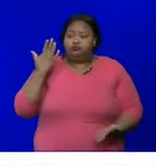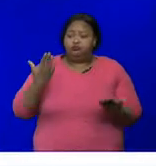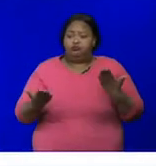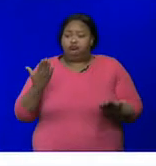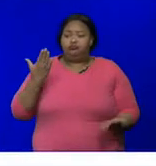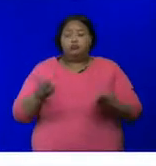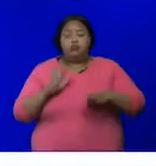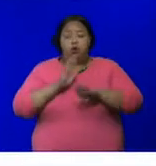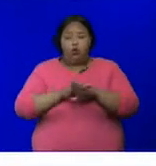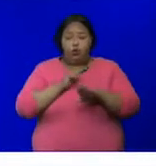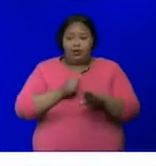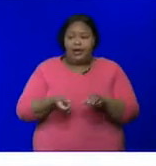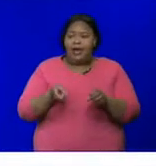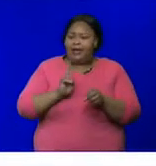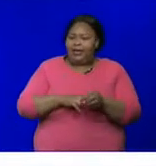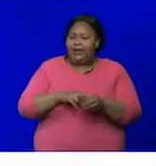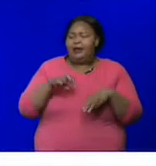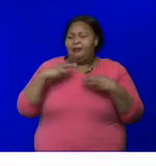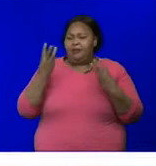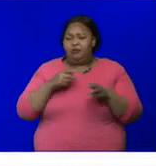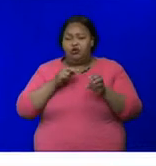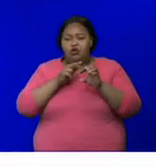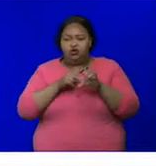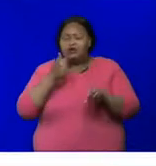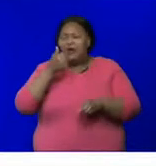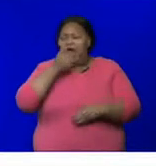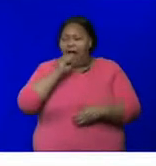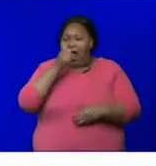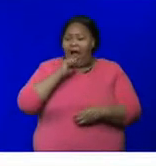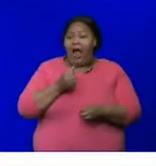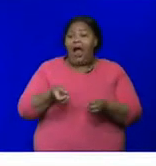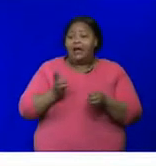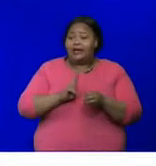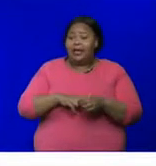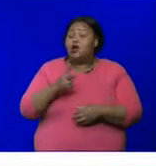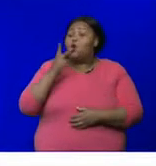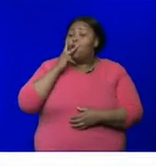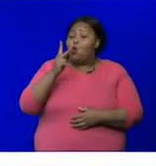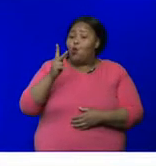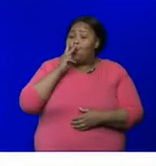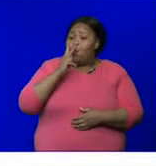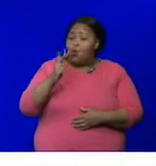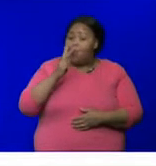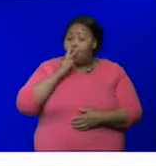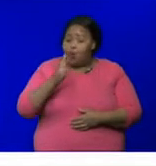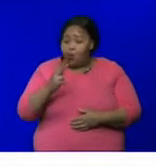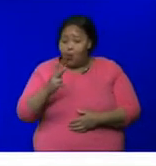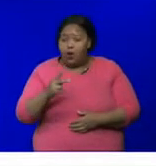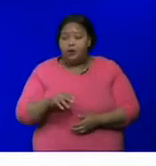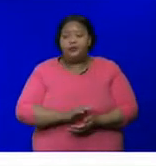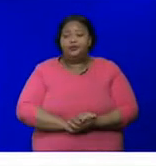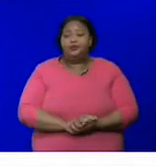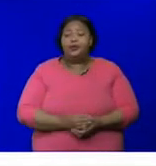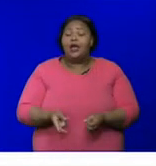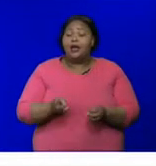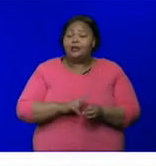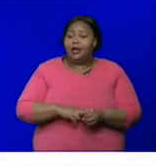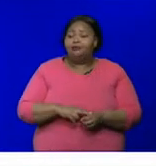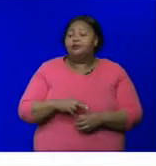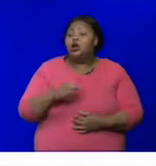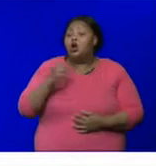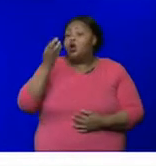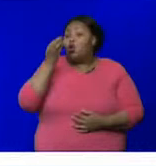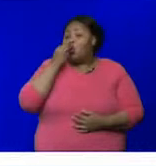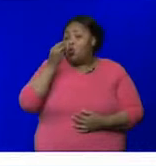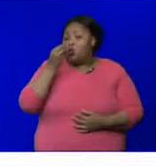tshwala, uthole ukuthi futhi sisebenzisa lugwayi, konke lokwakhiwe nethobakho, naloko ukuthi ke singadle kudla lokungkona